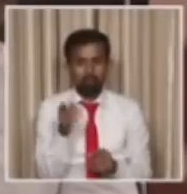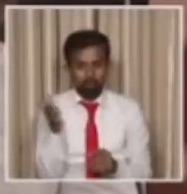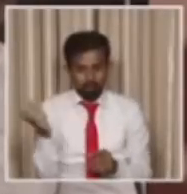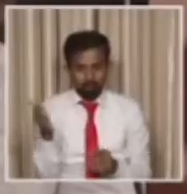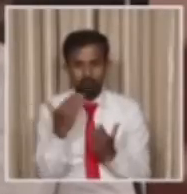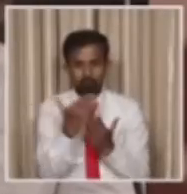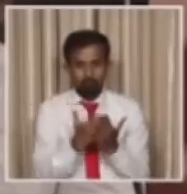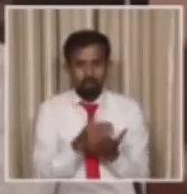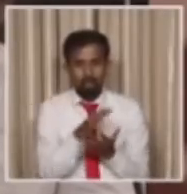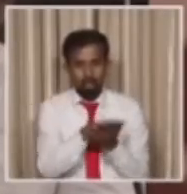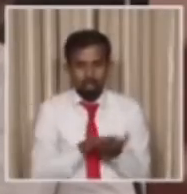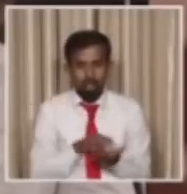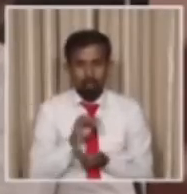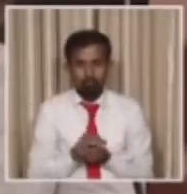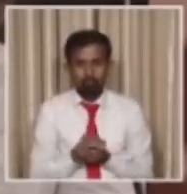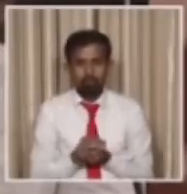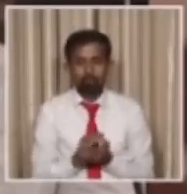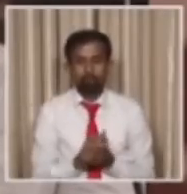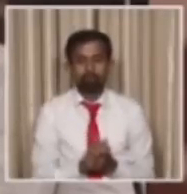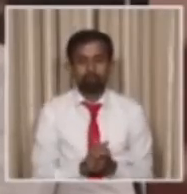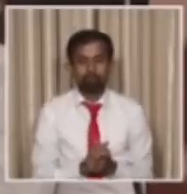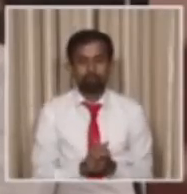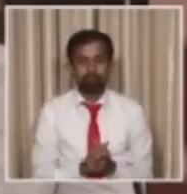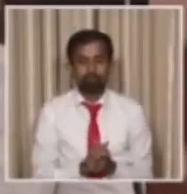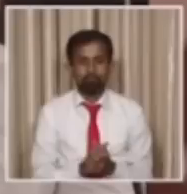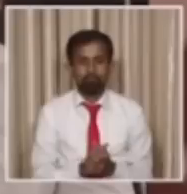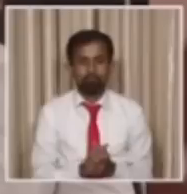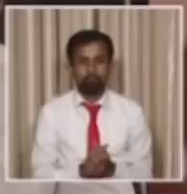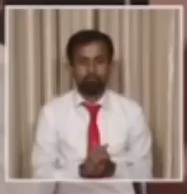විස්තර උනත් හරි